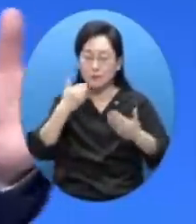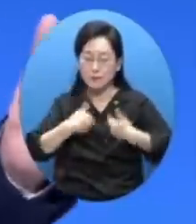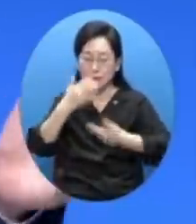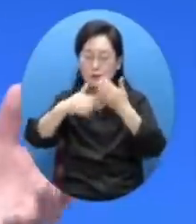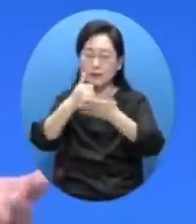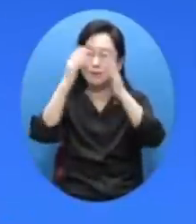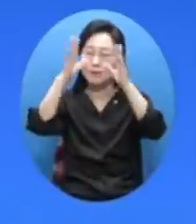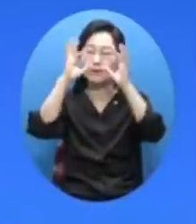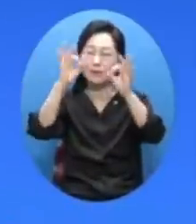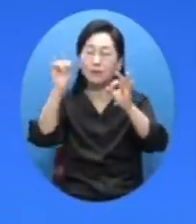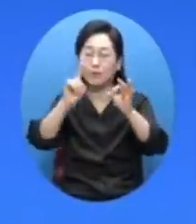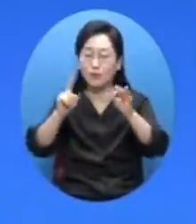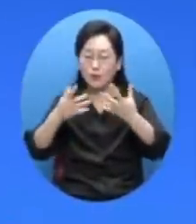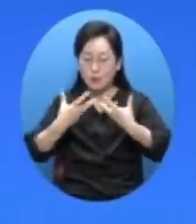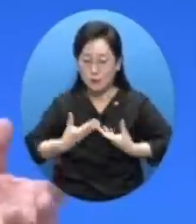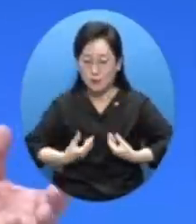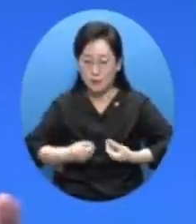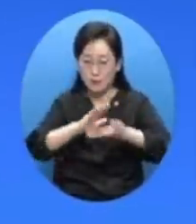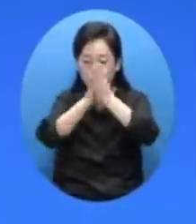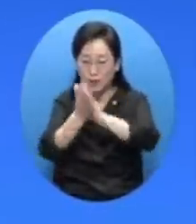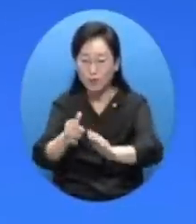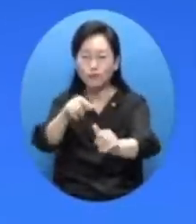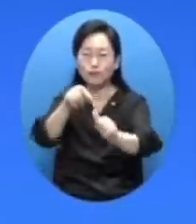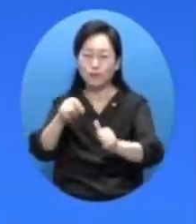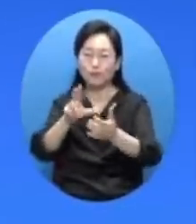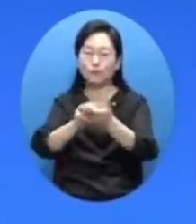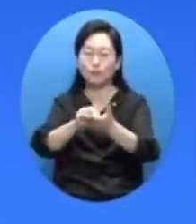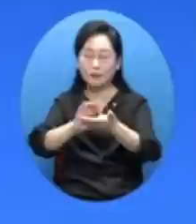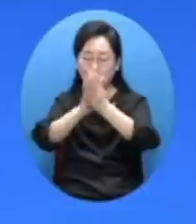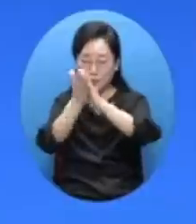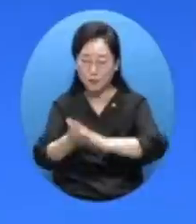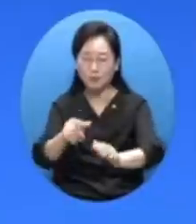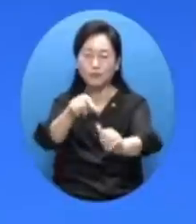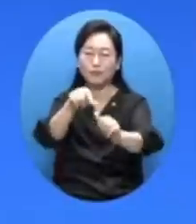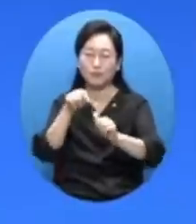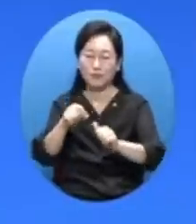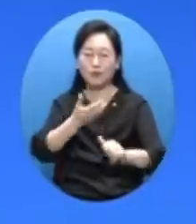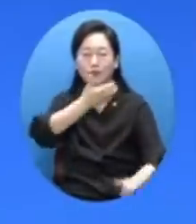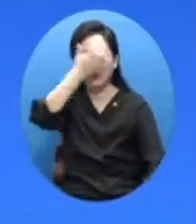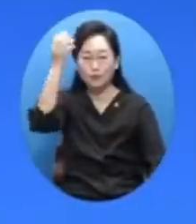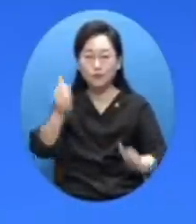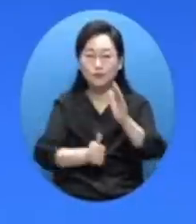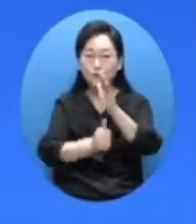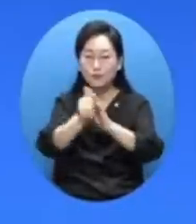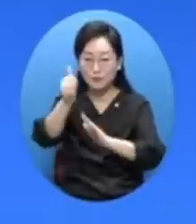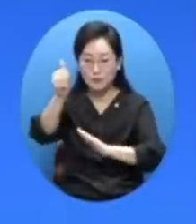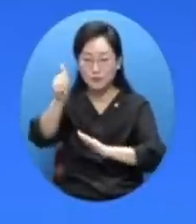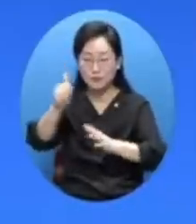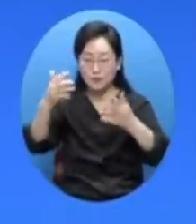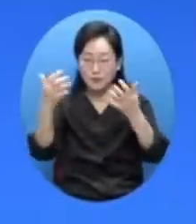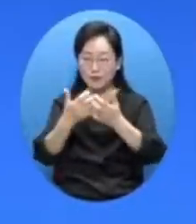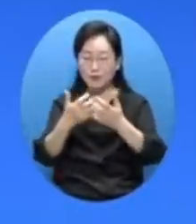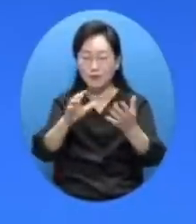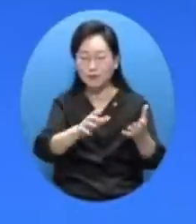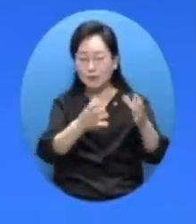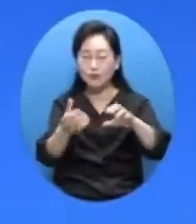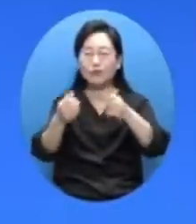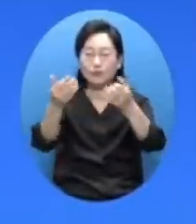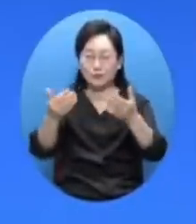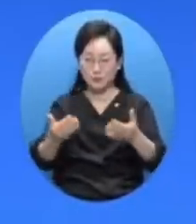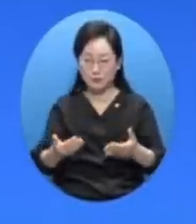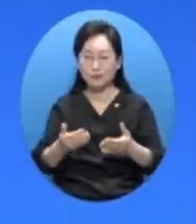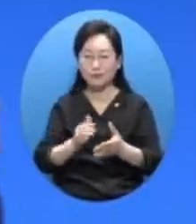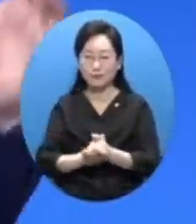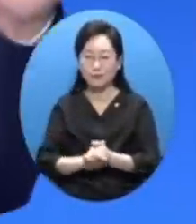우리를 절망해서 구원해 주시고 문제 가운데 구원해 주시고 우리에게 꿈과 소망을 넘치게 부어 주시는 것입니다